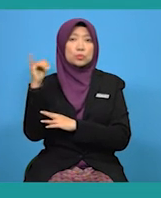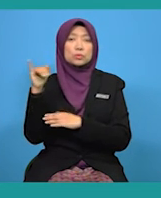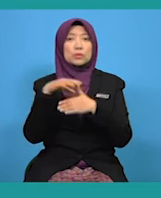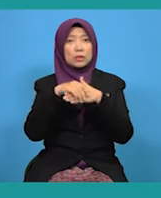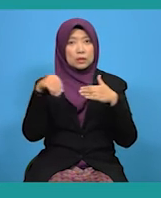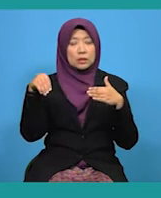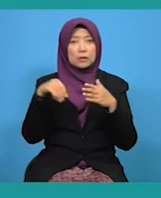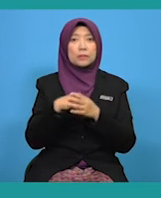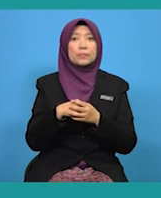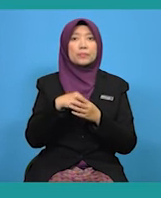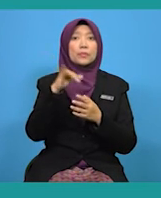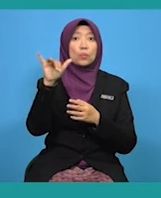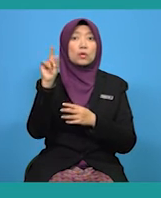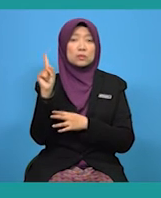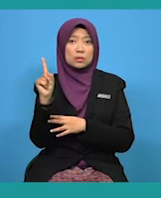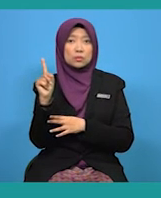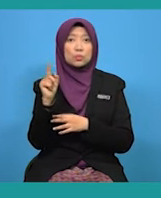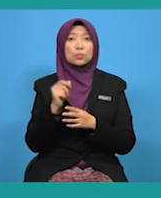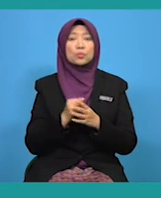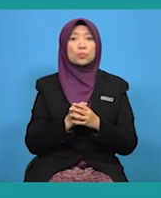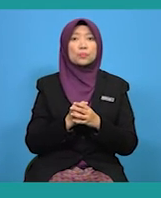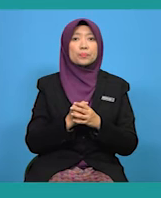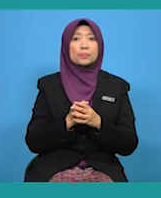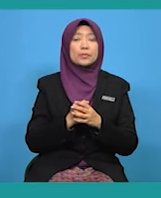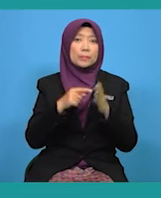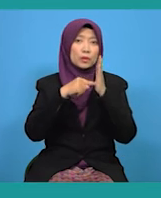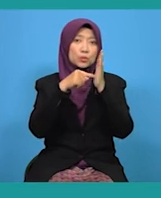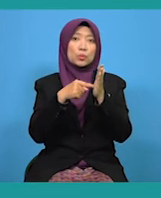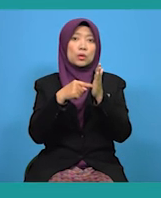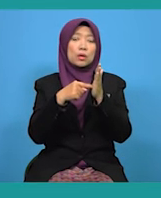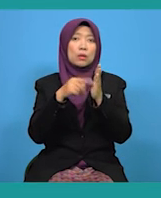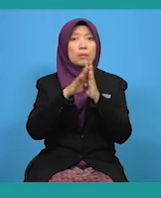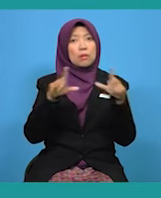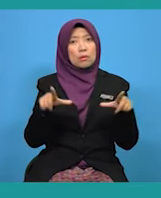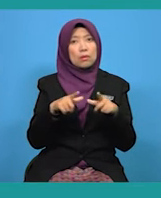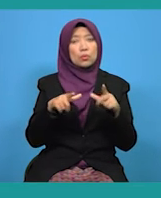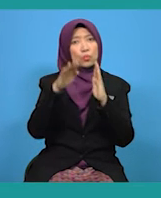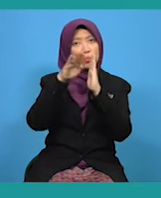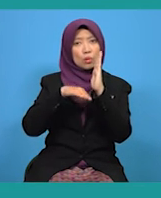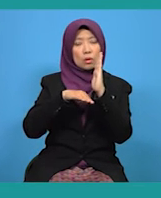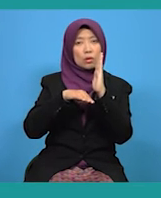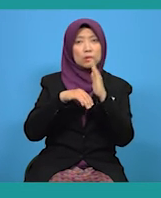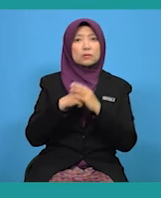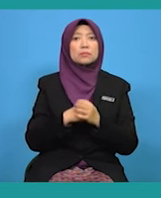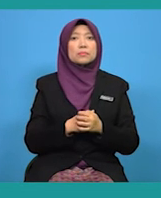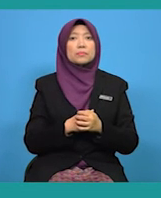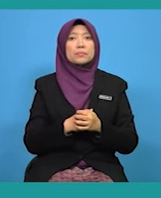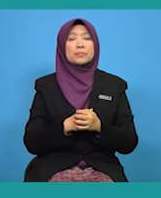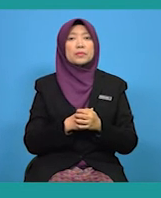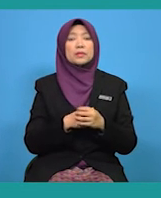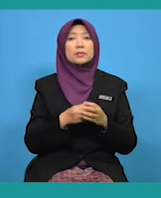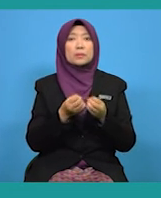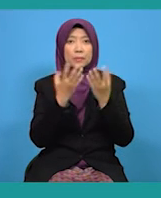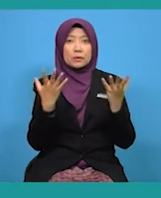6450 juta yaitu jiwai satu menunjukkan berlaku kurangan suntikan